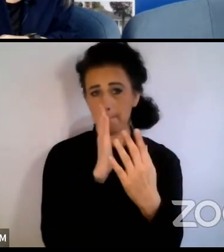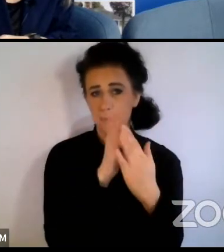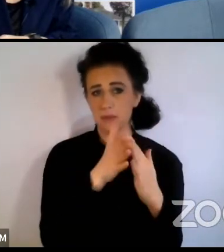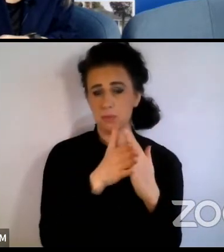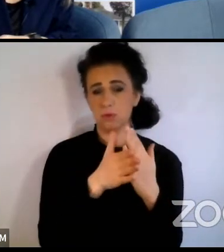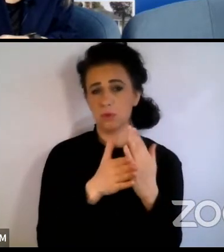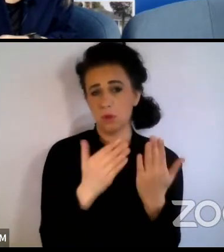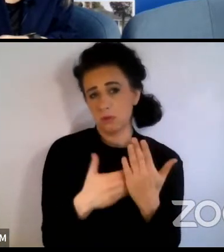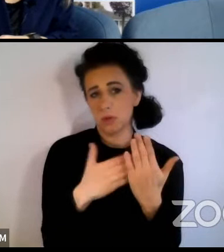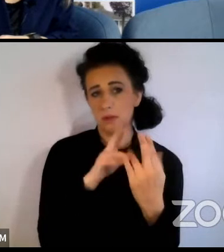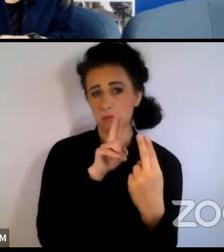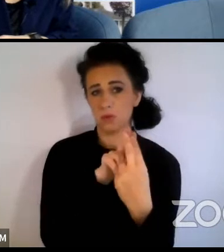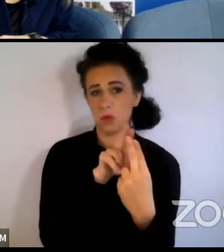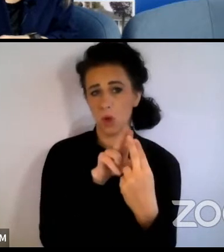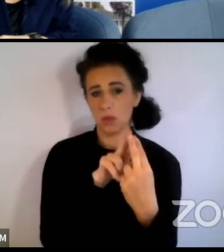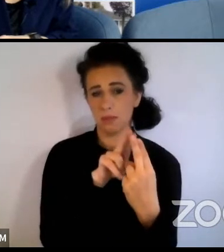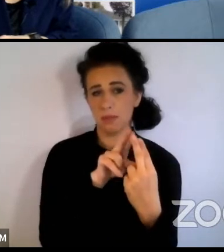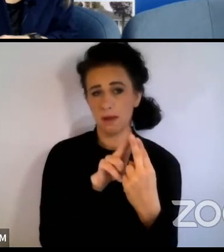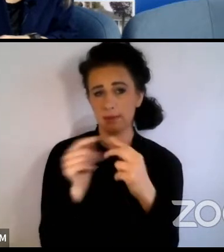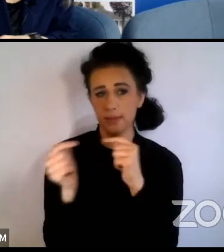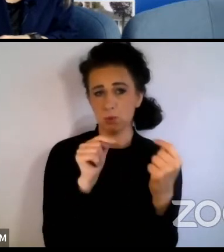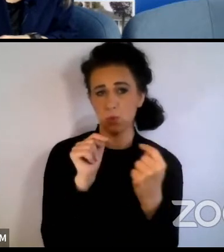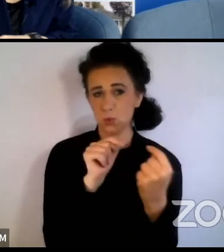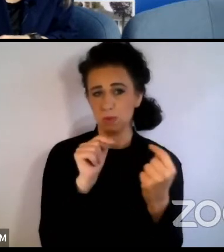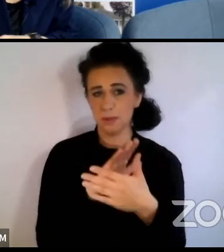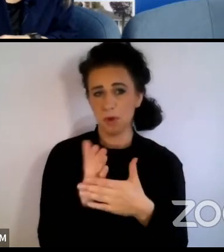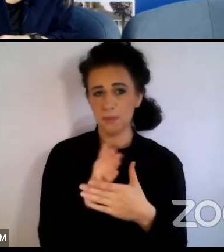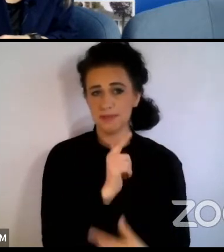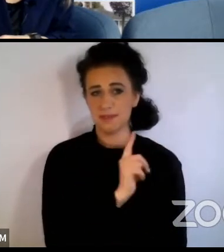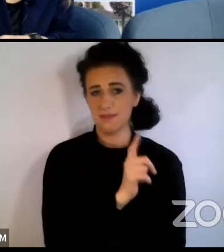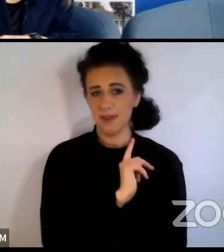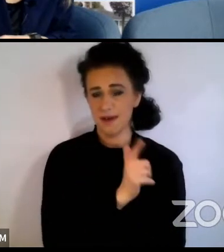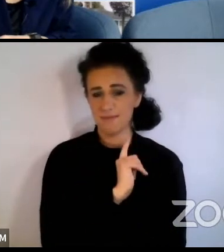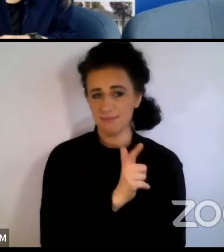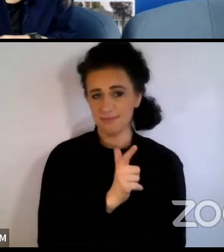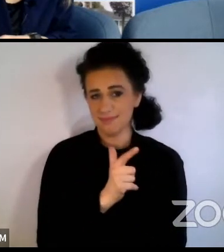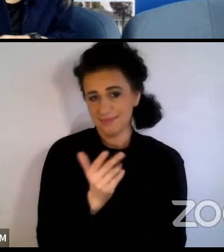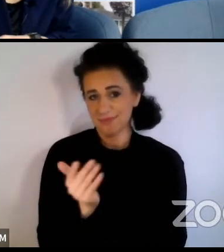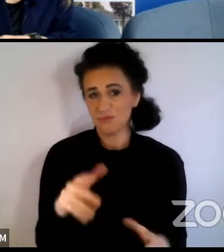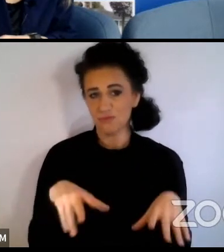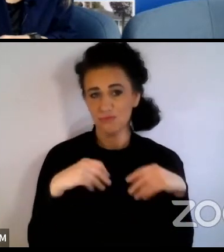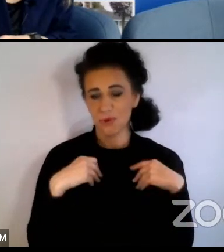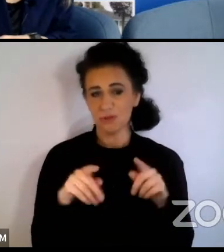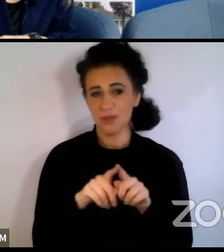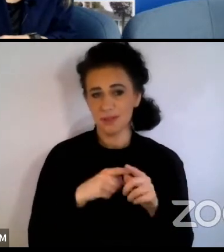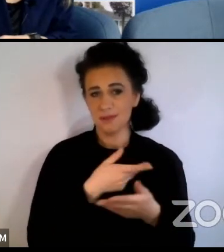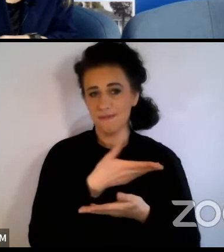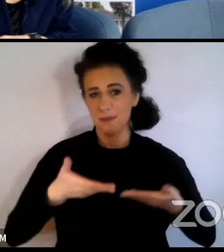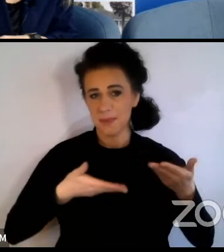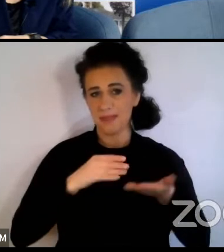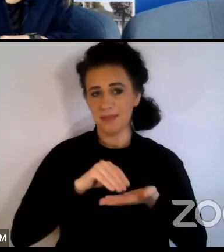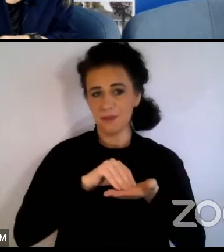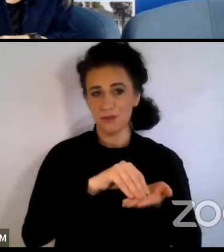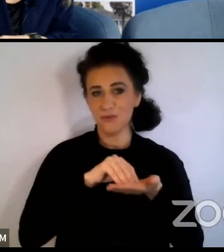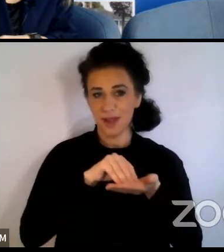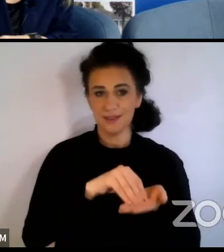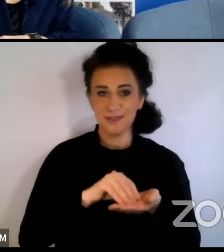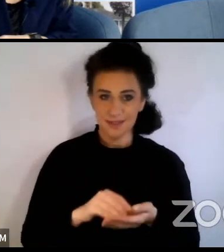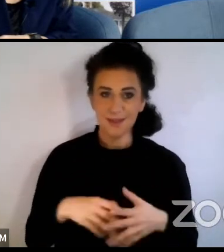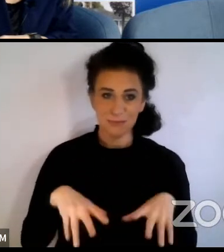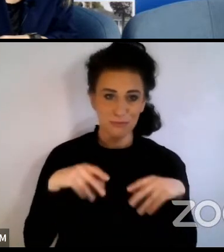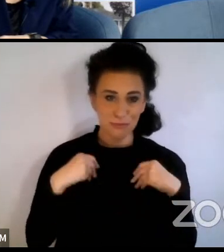namiastką lobby konferencyjnego i będzie można sobie jakieś spostrzeżenia albo ewentualnie